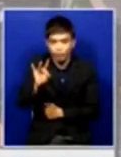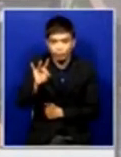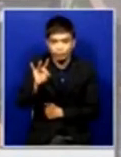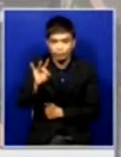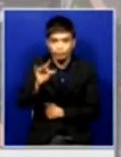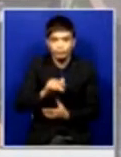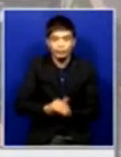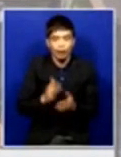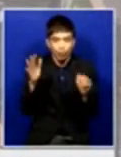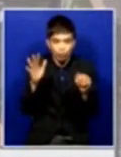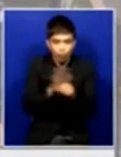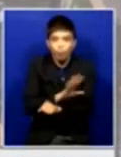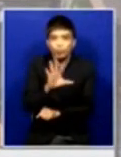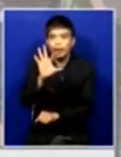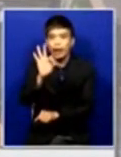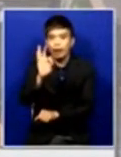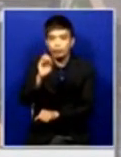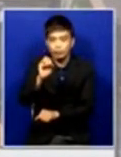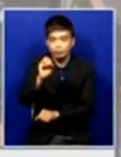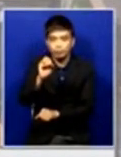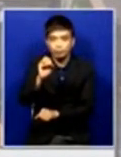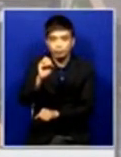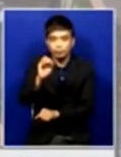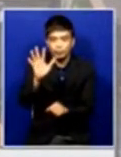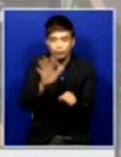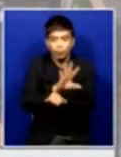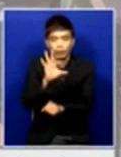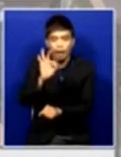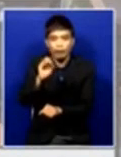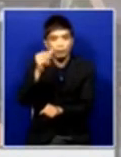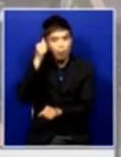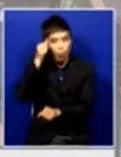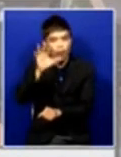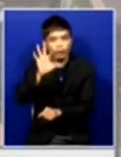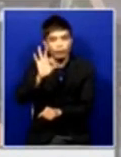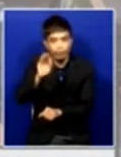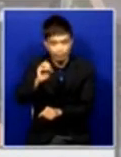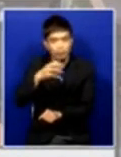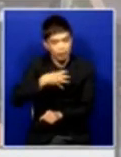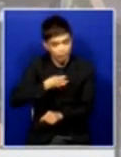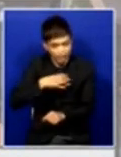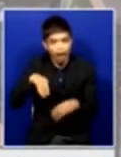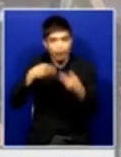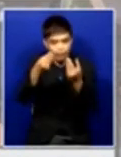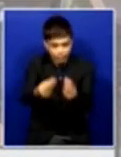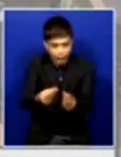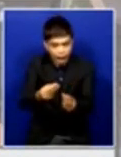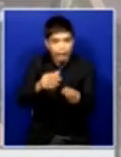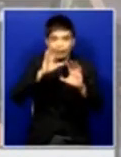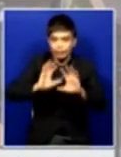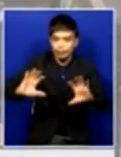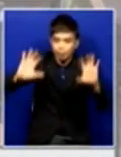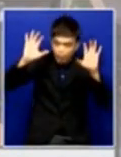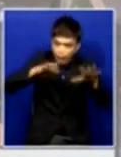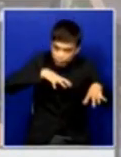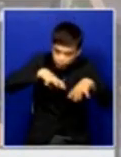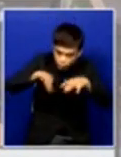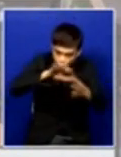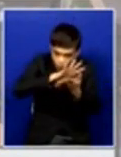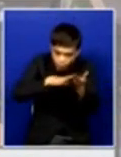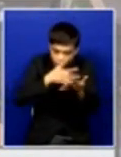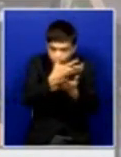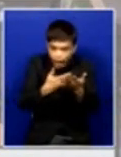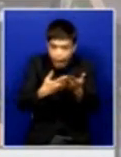วันก็จะครบ90วันครับท่านประธานอยากให้ทางรัฐบาลนั้นได้เตรียมการว่ากลุ่มธุรกิจ